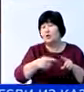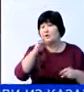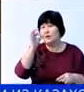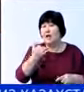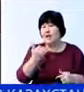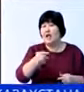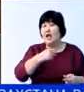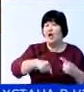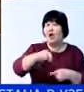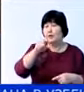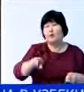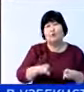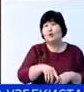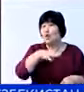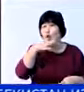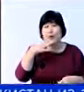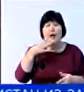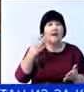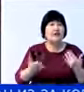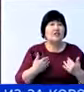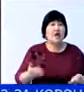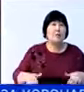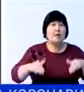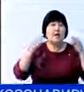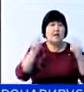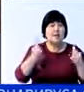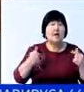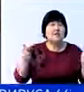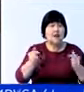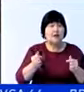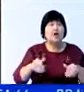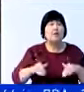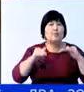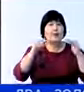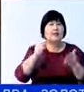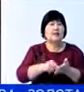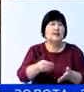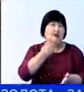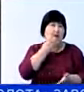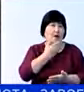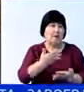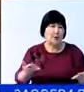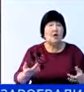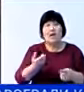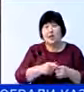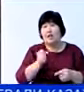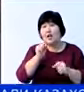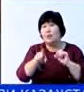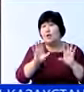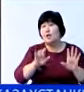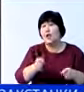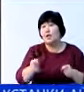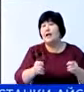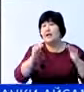для предпринимателей тоже много. Если мы поднимем цены, то, соответственно, поднимутся цены на продукцию. Ведь есть поручение президента